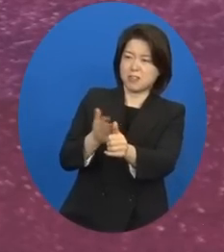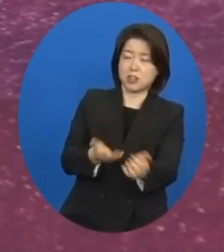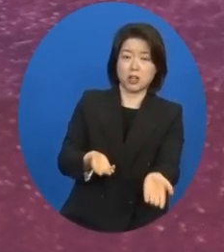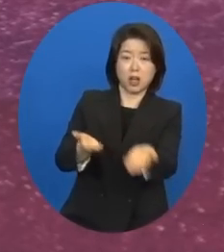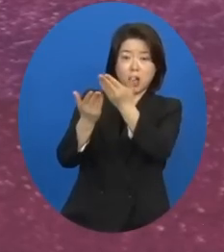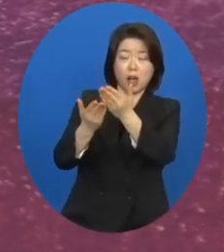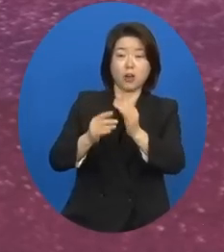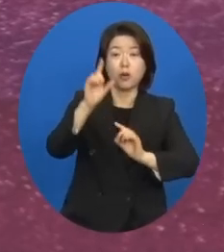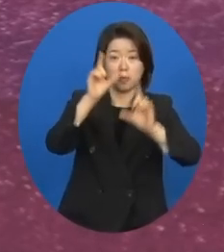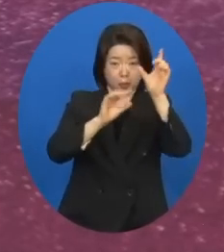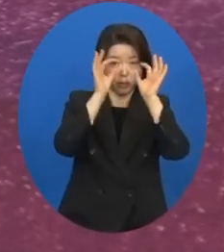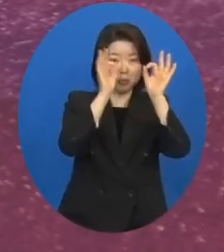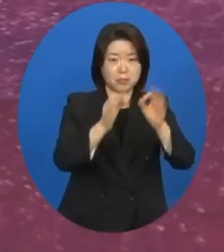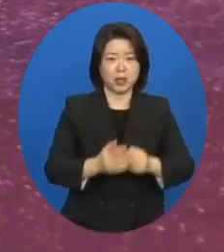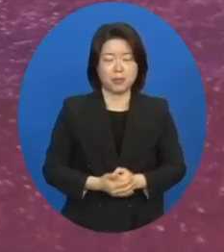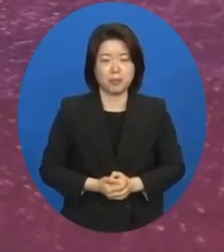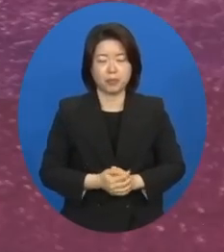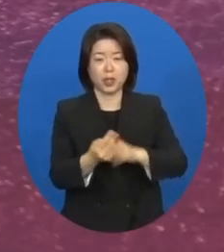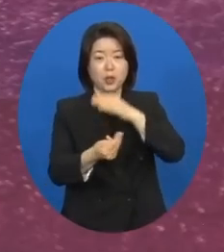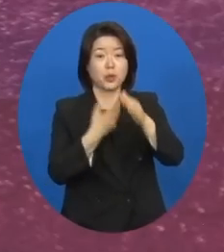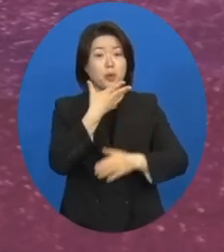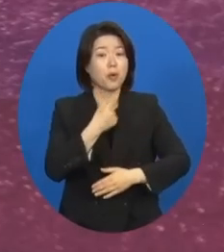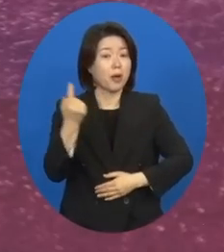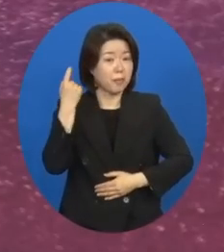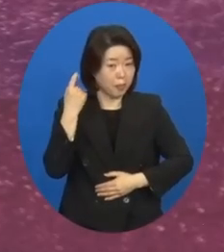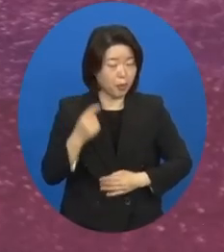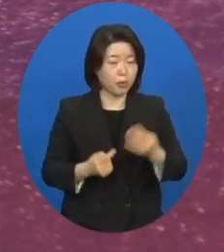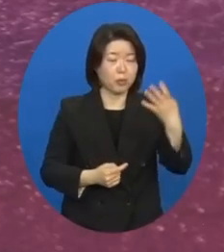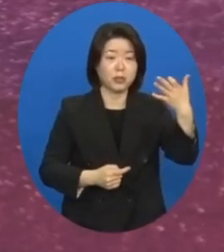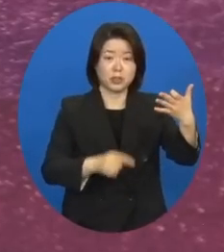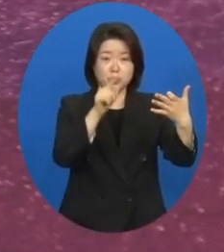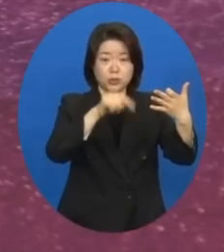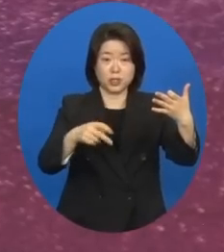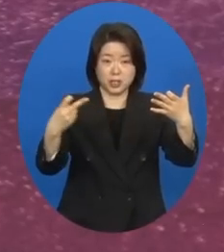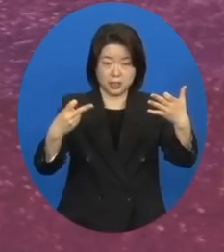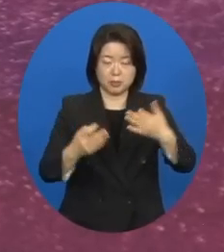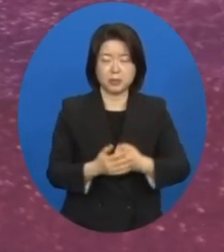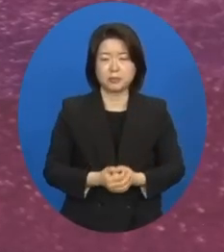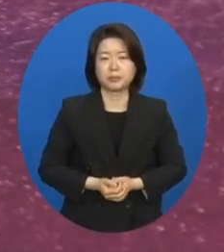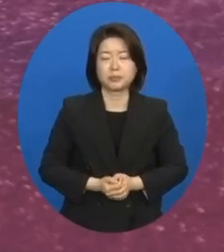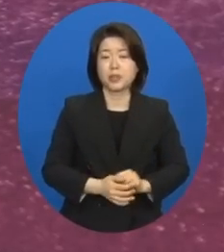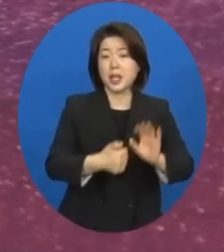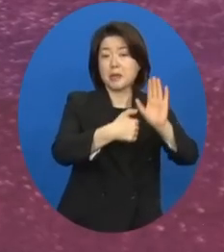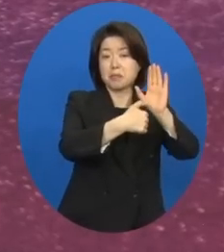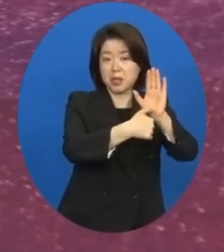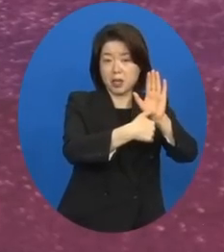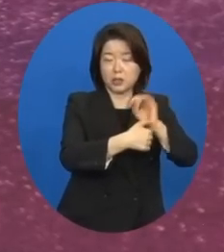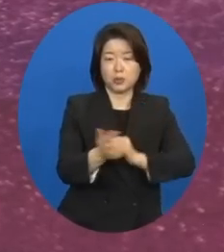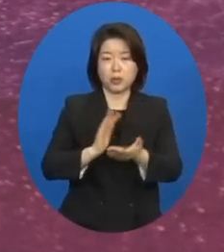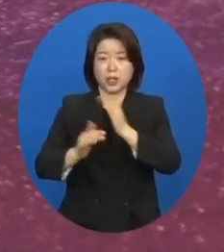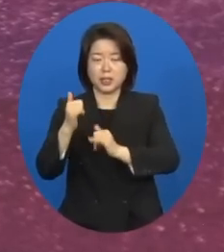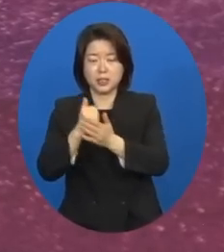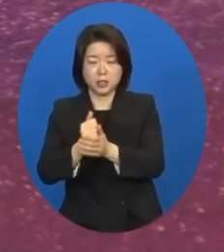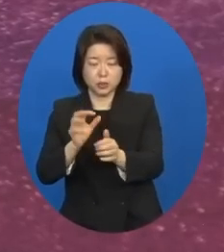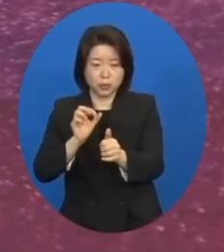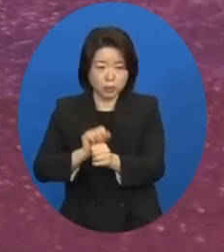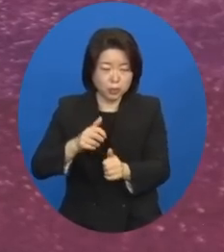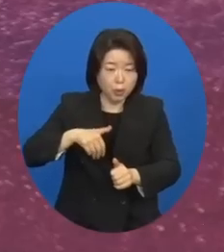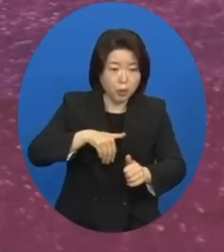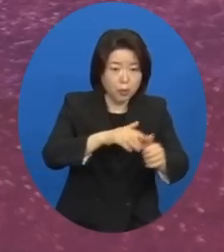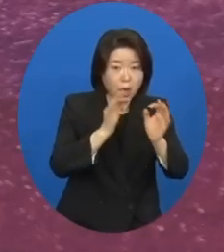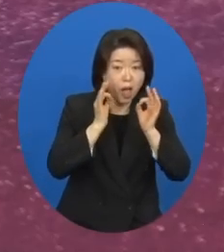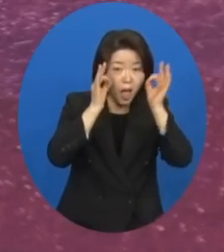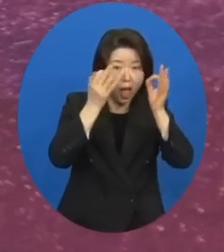요한복음 19장 12절에 이렇게 기록되어 있습니다. 이러함으로 빌라도가 예수를 놓아주려고